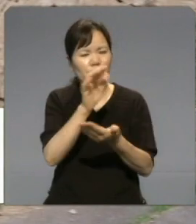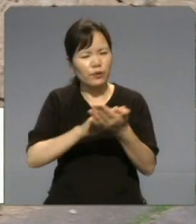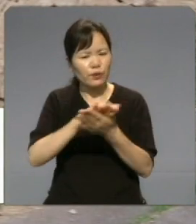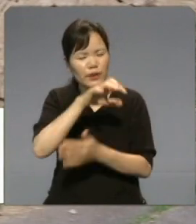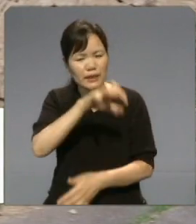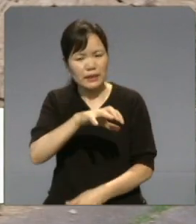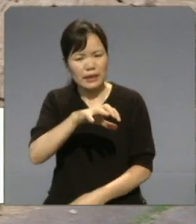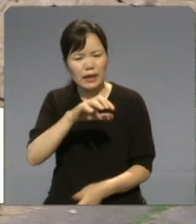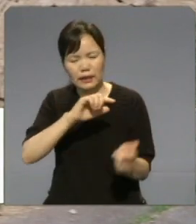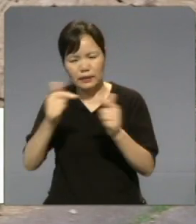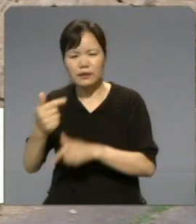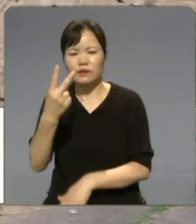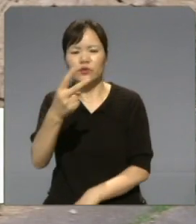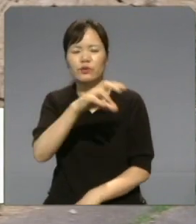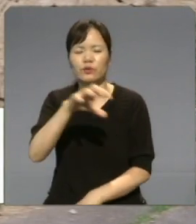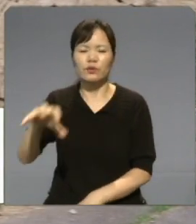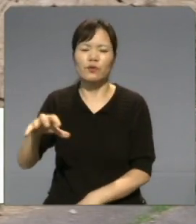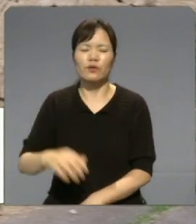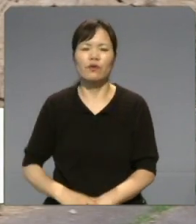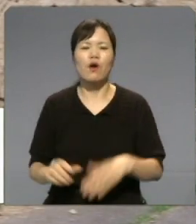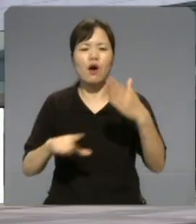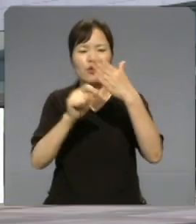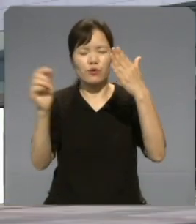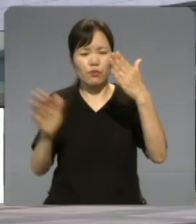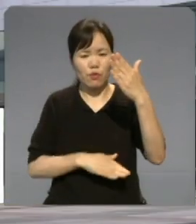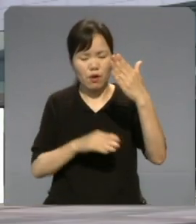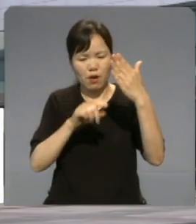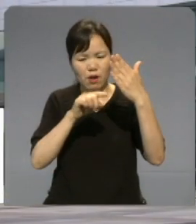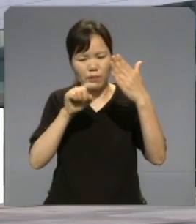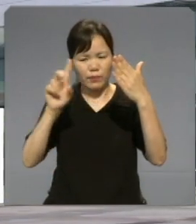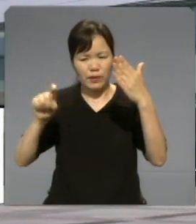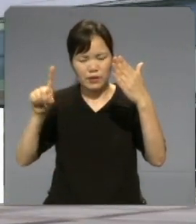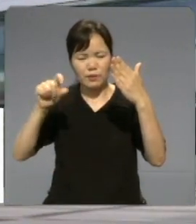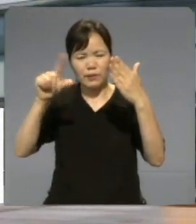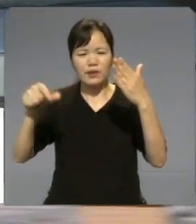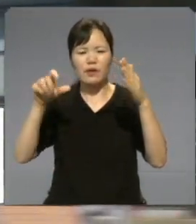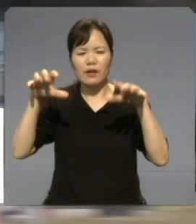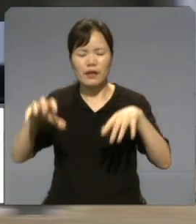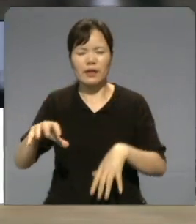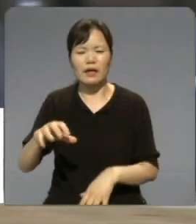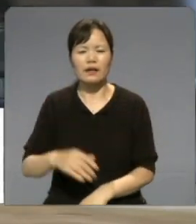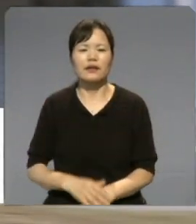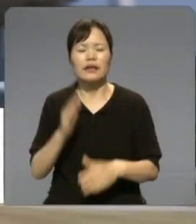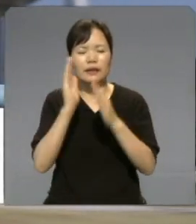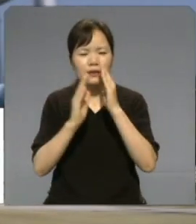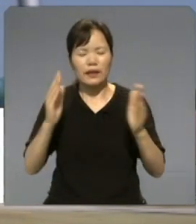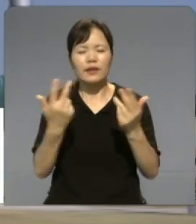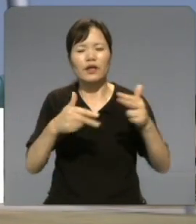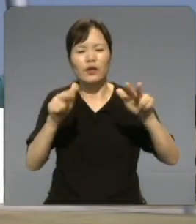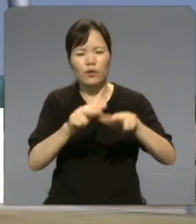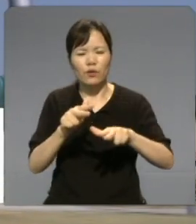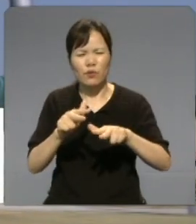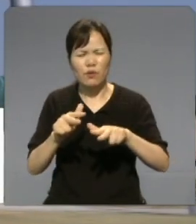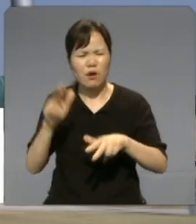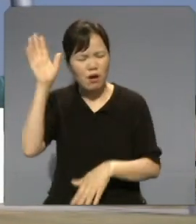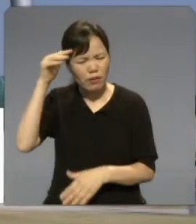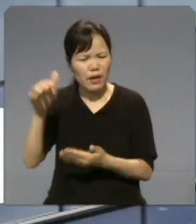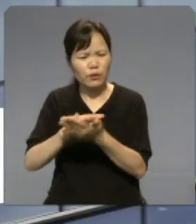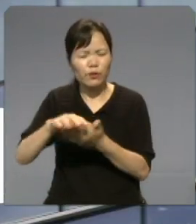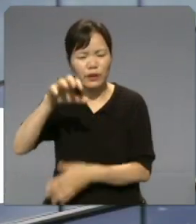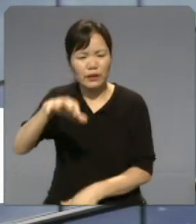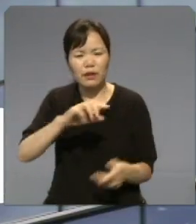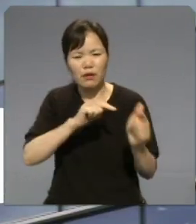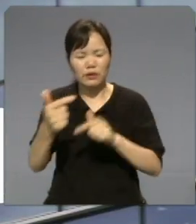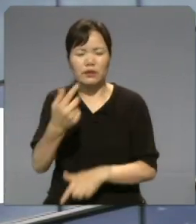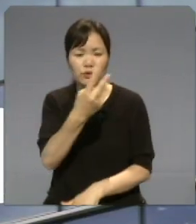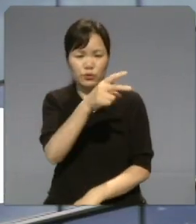두 곳입니다. 이어 9월부터 11월까지 탄천 잔디공원과 구미동 반려견 놀이터 등 배달점